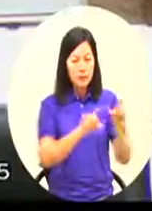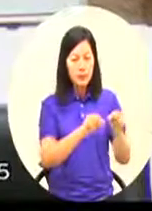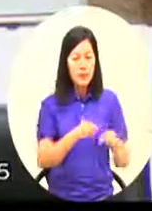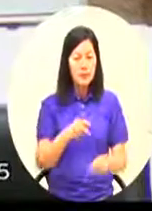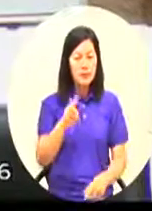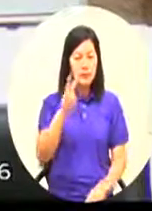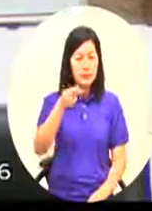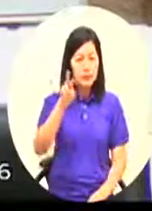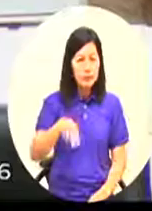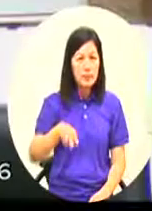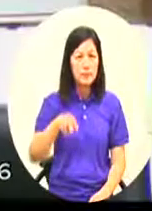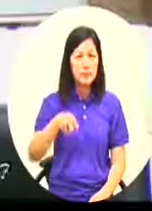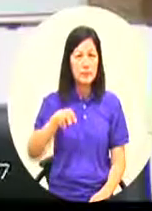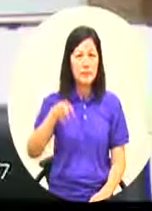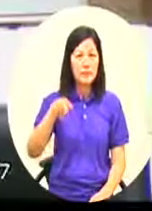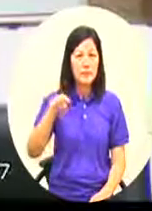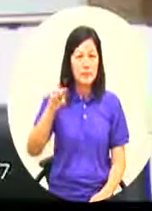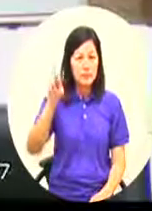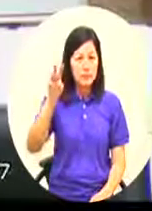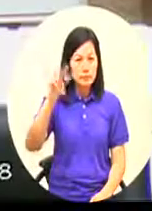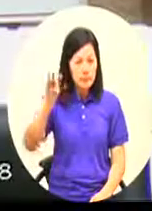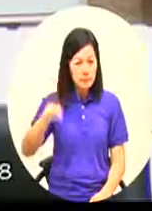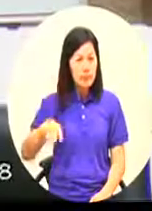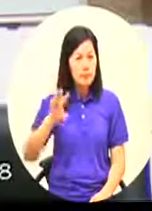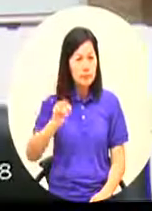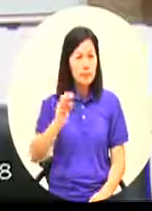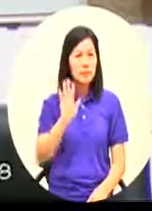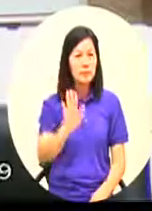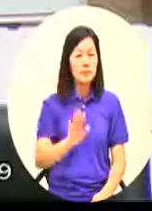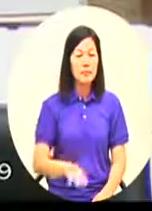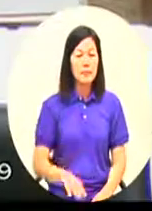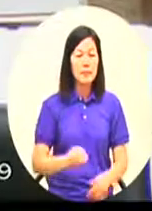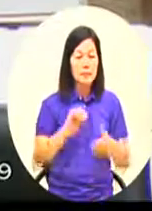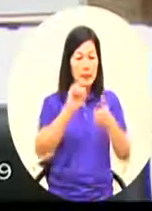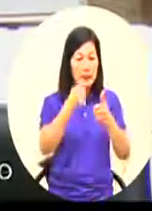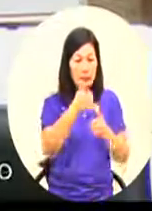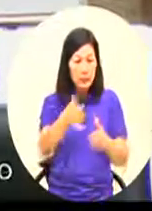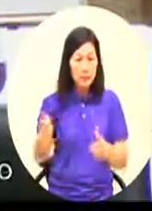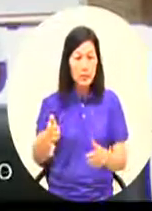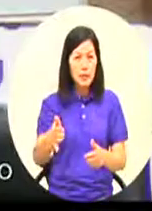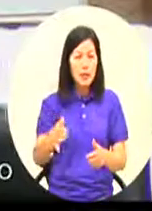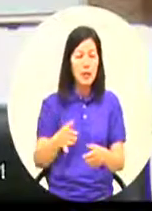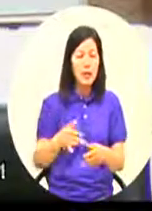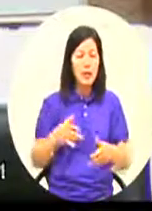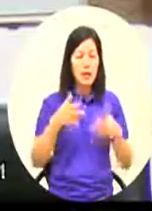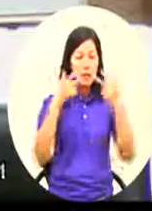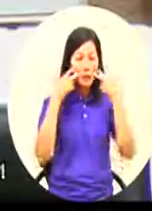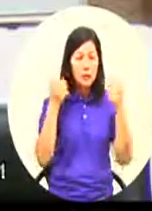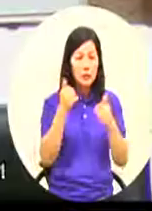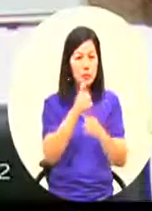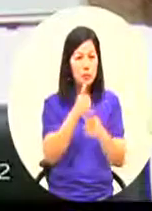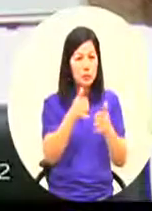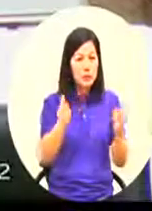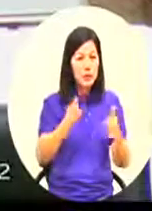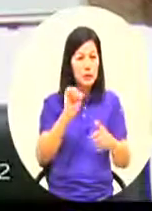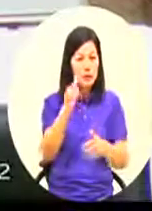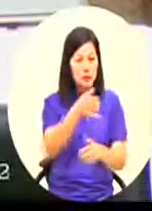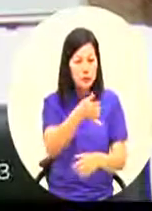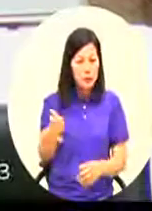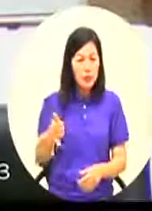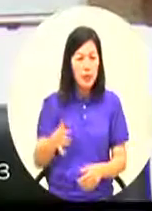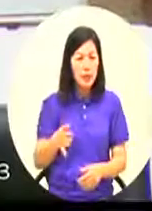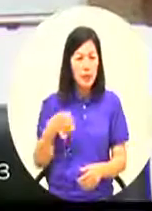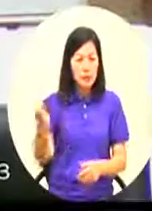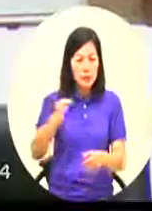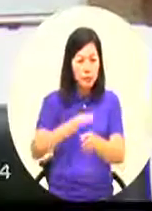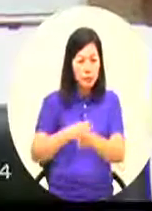2000-3000万。所以当议员，原住民的议员，要会争取经